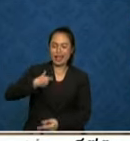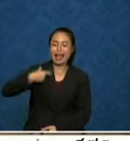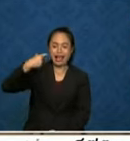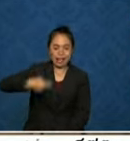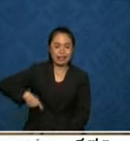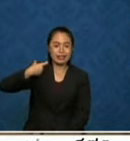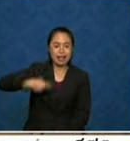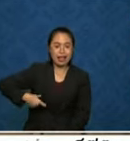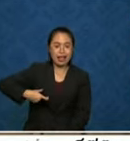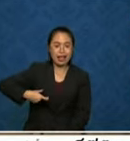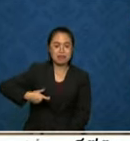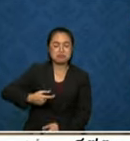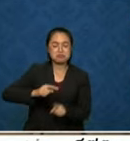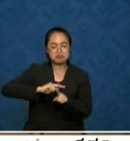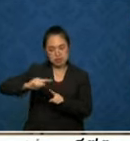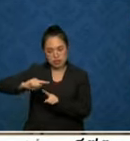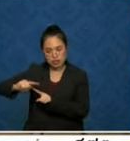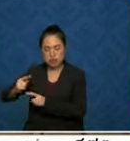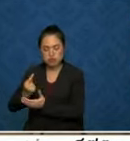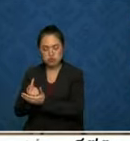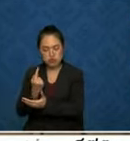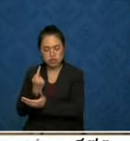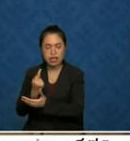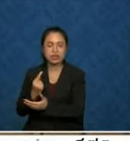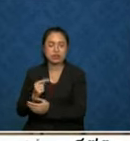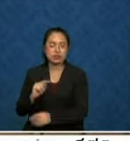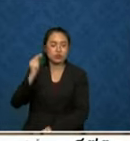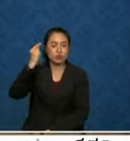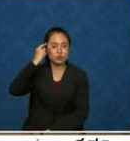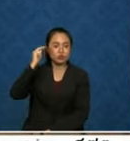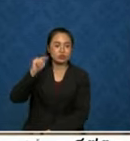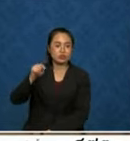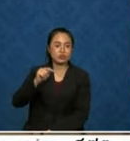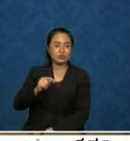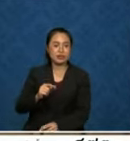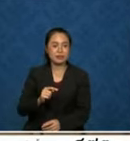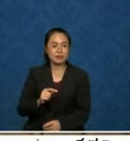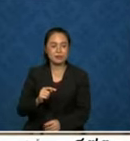าล็อบบี้เยสต่างๆนะครับซึ่งคนไทยรู้จักกันในนามนักร้องนะ